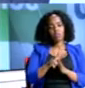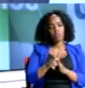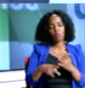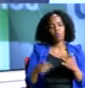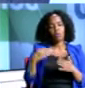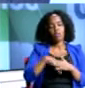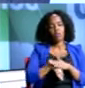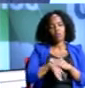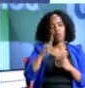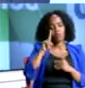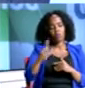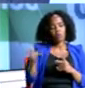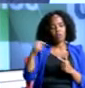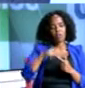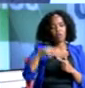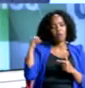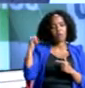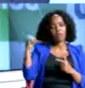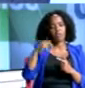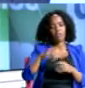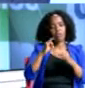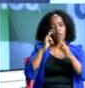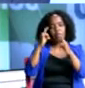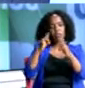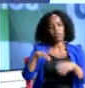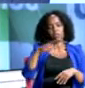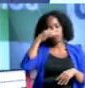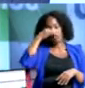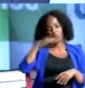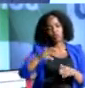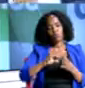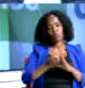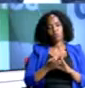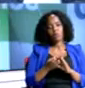geludan nemetukoran mebratin tidederba ega hatifechun qufawun kun